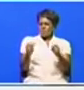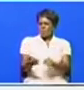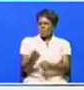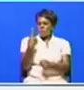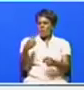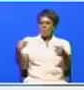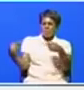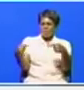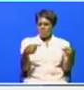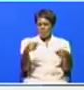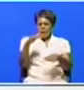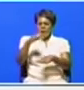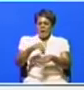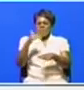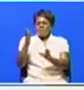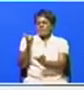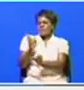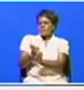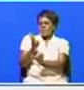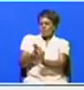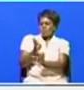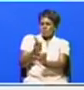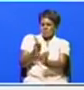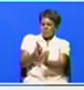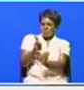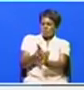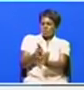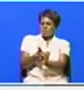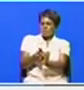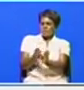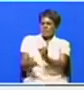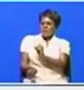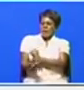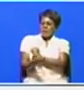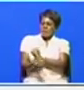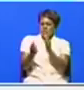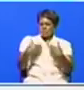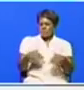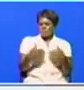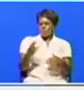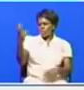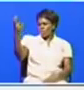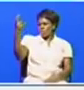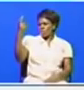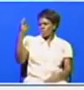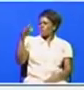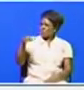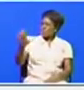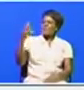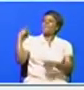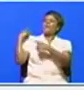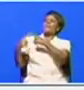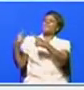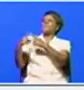na vita inawaathiri kisaikolojia. Tutolee wosia kwa wale ambao wanakutazama kwa hivi sasa, kama mtu ambaye alikuwa katika hiyo hali